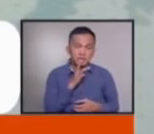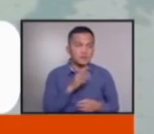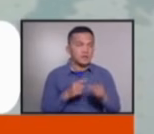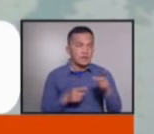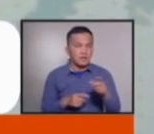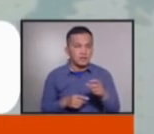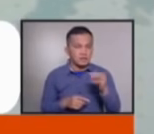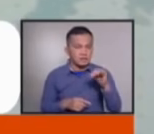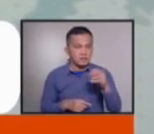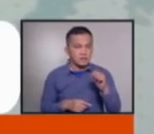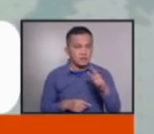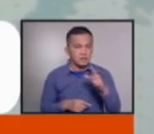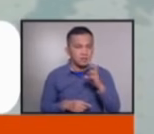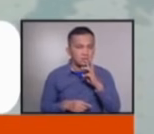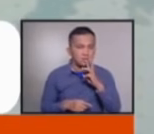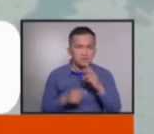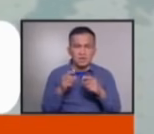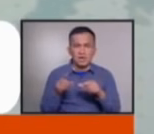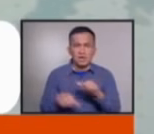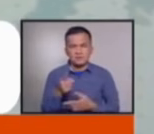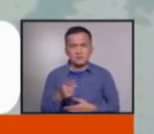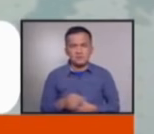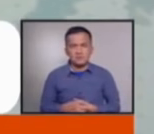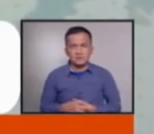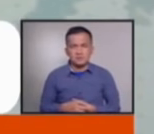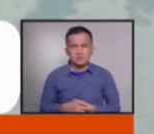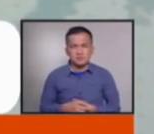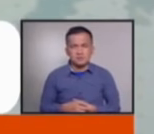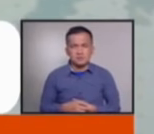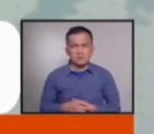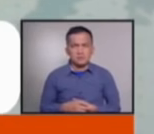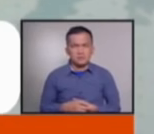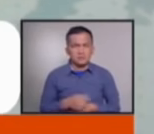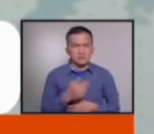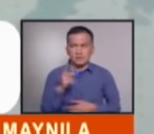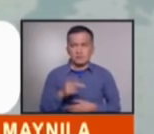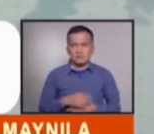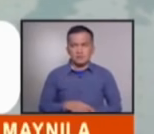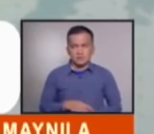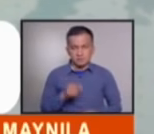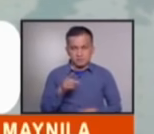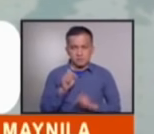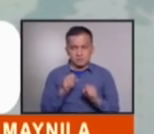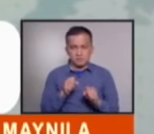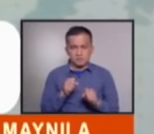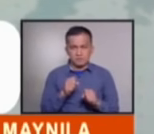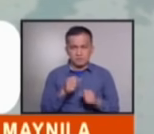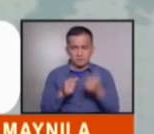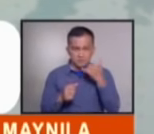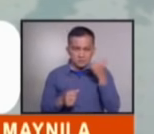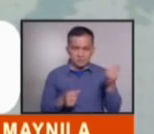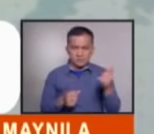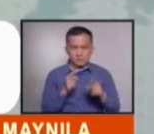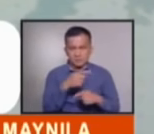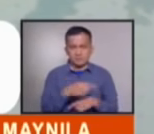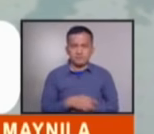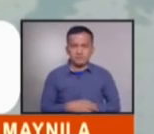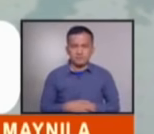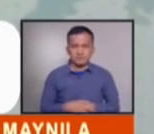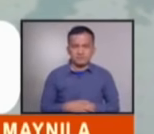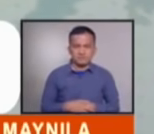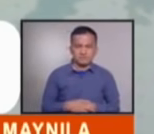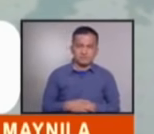sir. Gano'n po kayo katagal na magka-relasyon? Ano po, sir? 5 buwan po. Pwede mo pa pakipasin telepono? Kausapin ko muna siya.